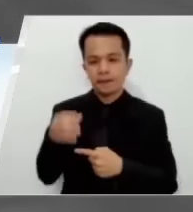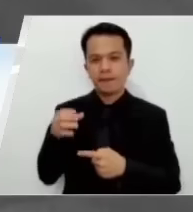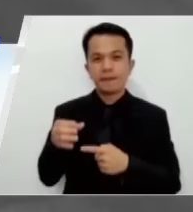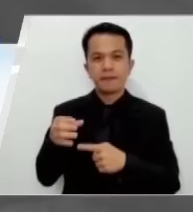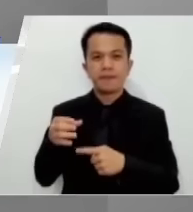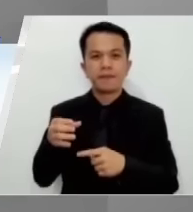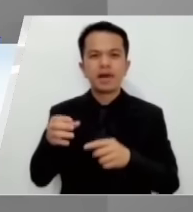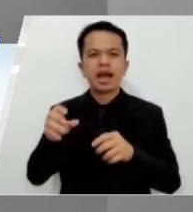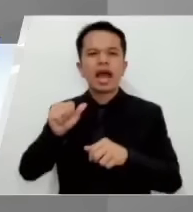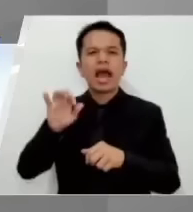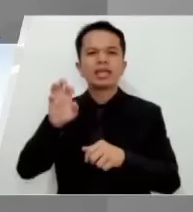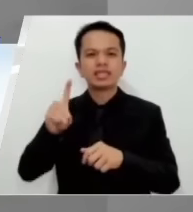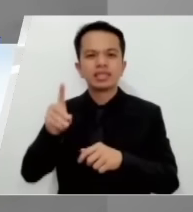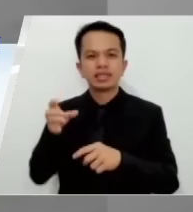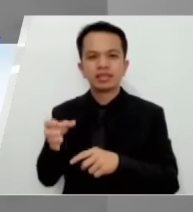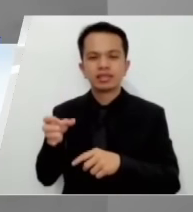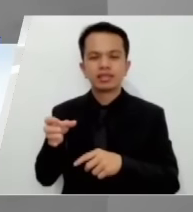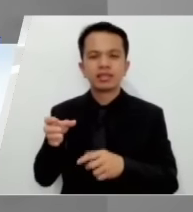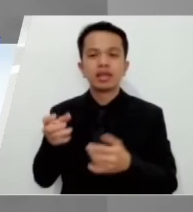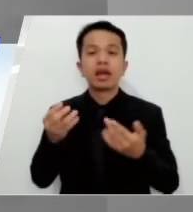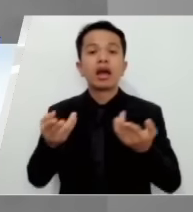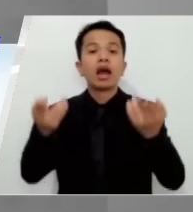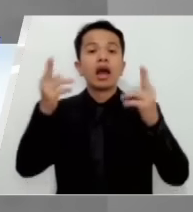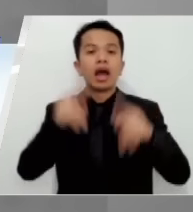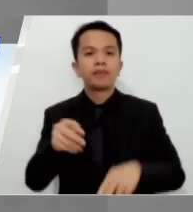14 maya-maya